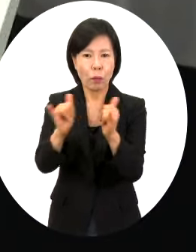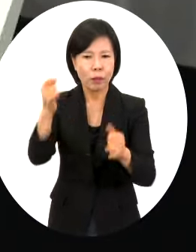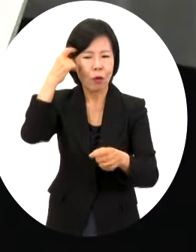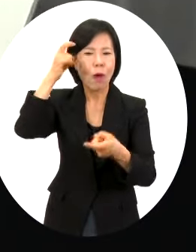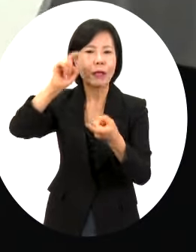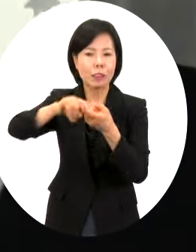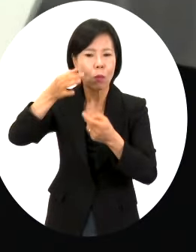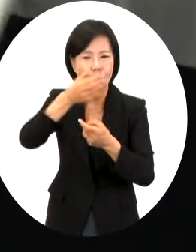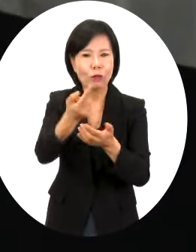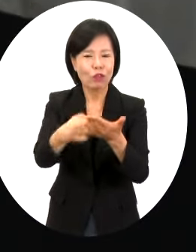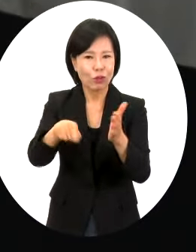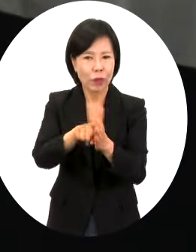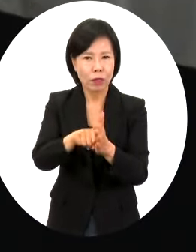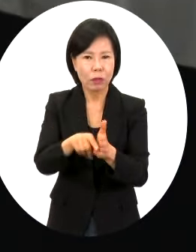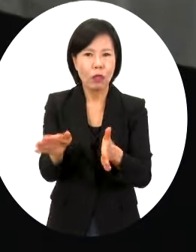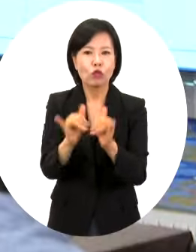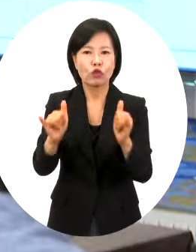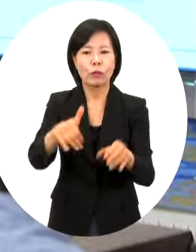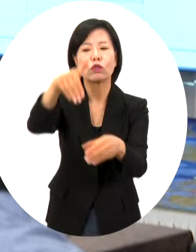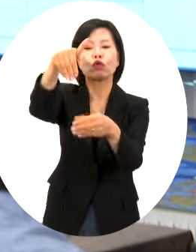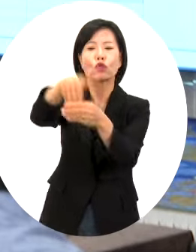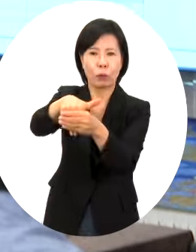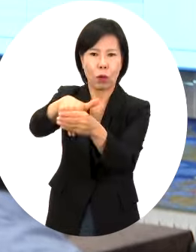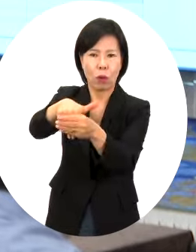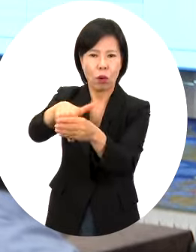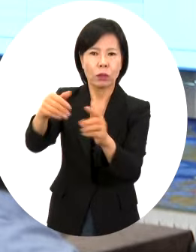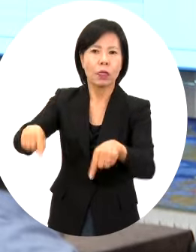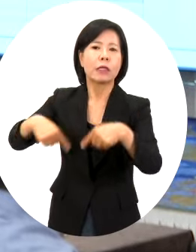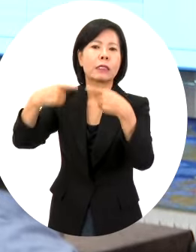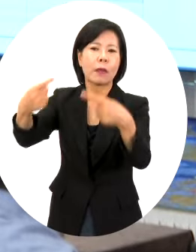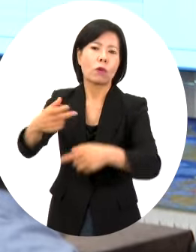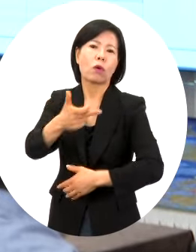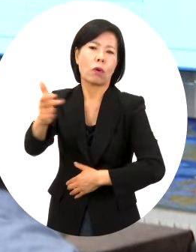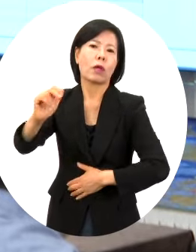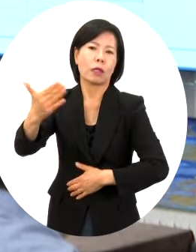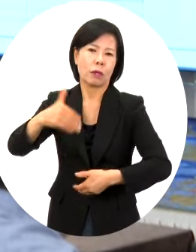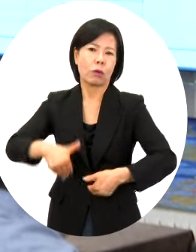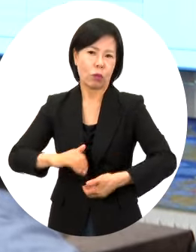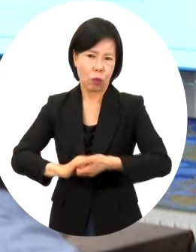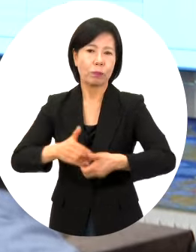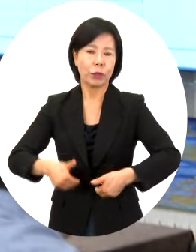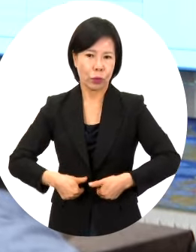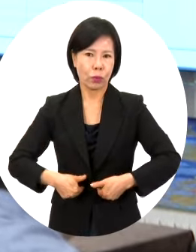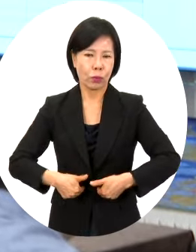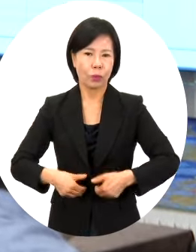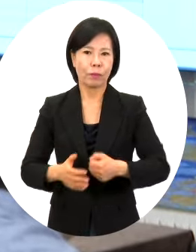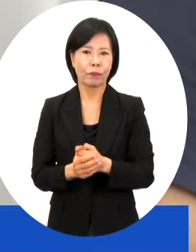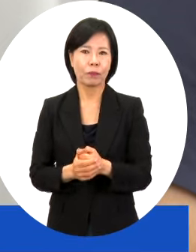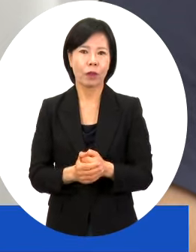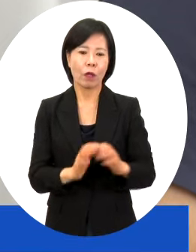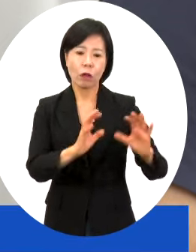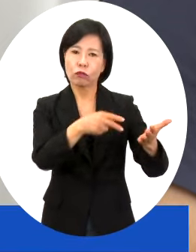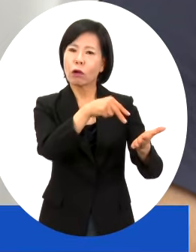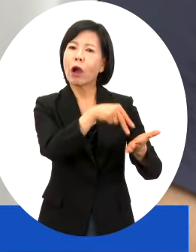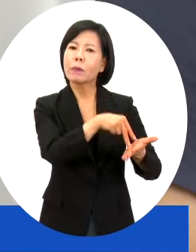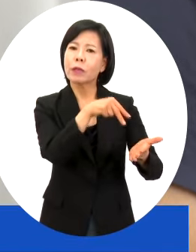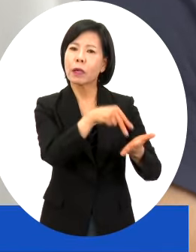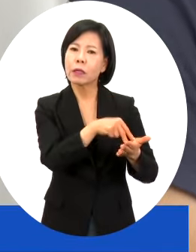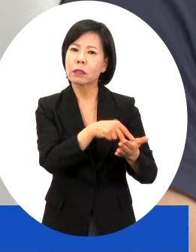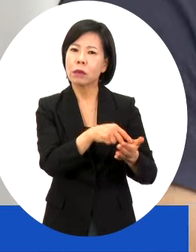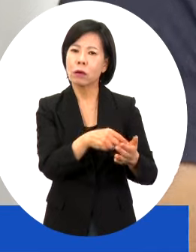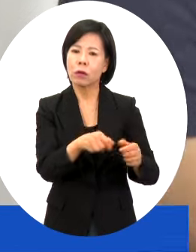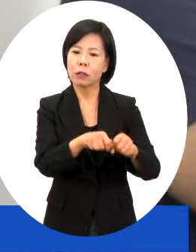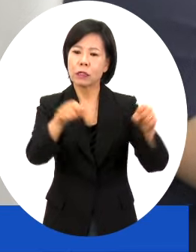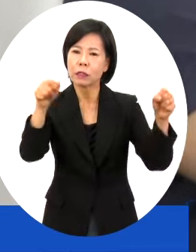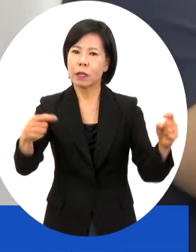대한 도민들의 열망을 보여주기 위해서는 주민투표의 참여율을 높여야 한다는 의견이 제시됐습니다. 국가 단위에서